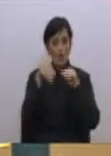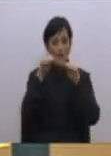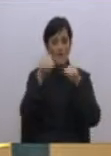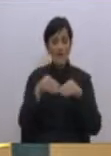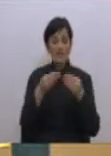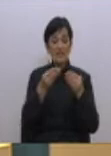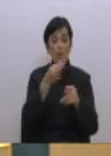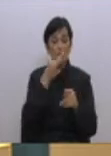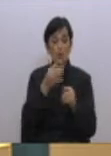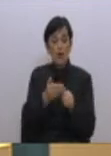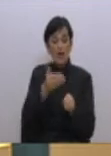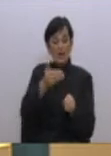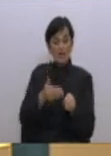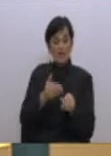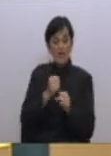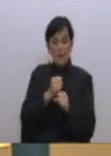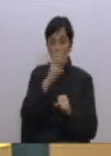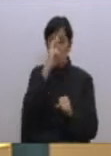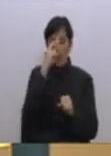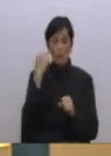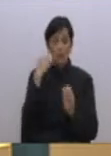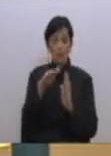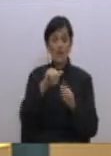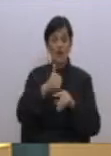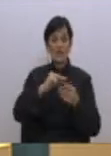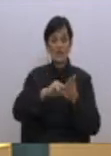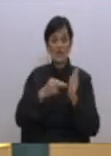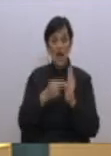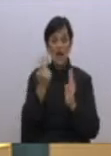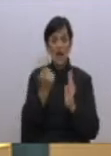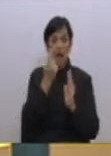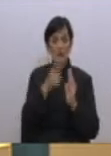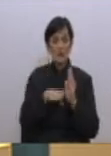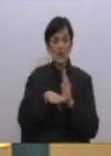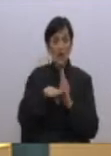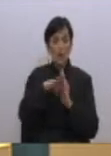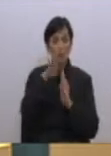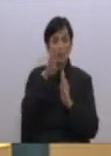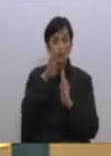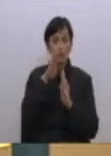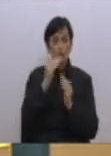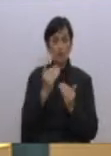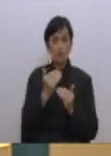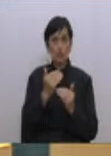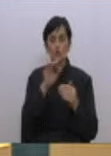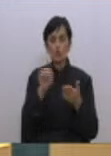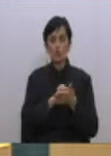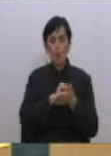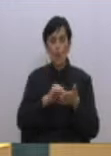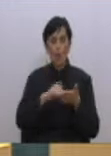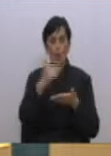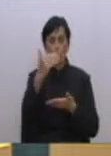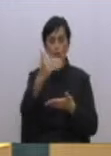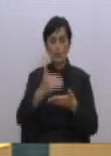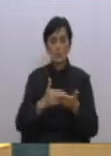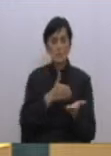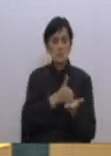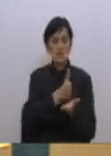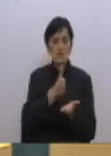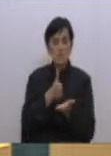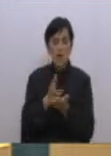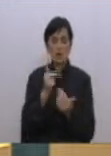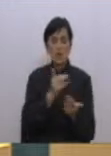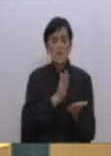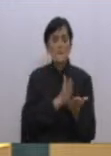წარდგენამდე. მთავრობის ვალის სტრატეგიის ხარისხობრივი გაუმჯობესებისათვის მიზანშეწონილია დოკუმენტის მიმართულებები და